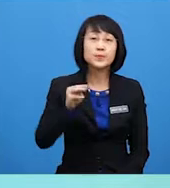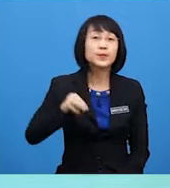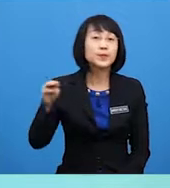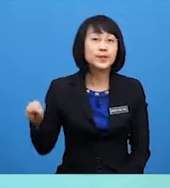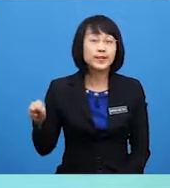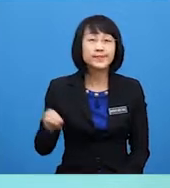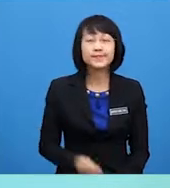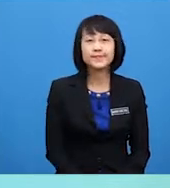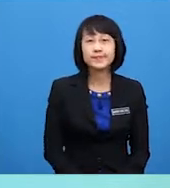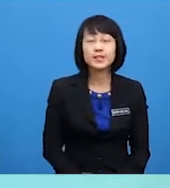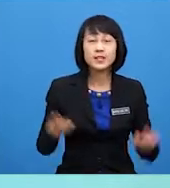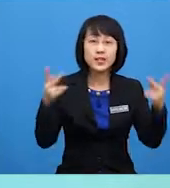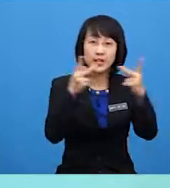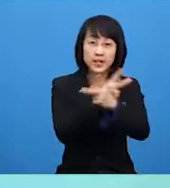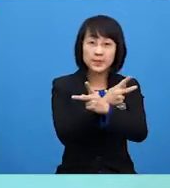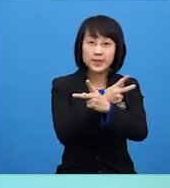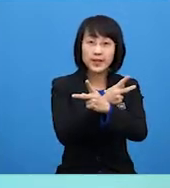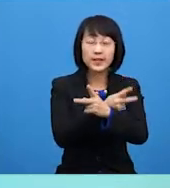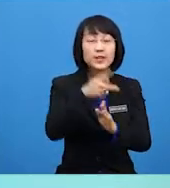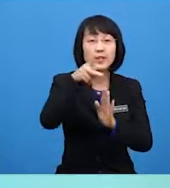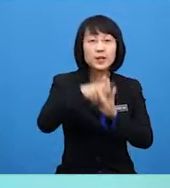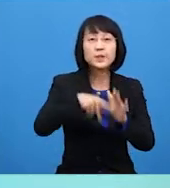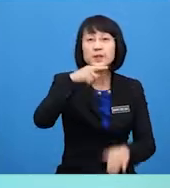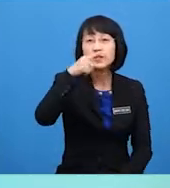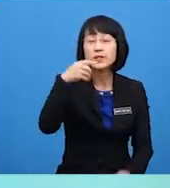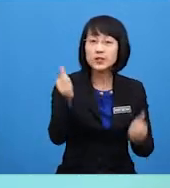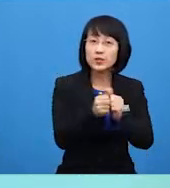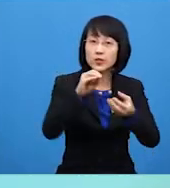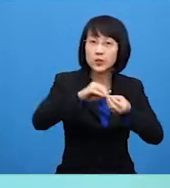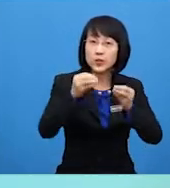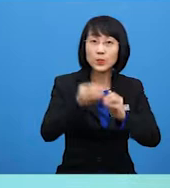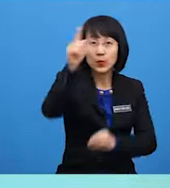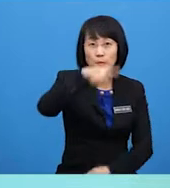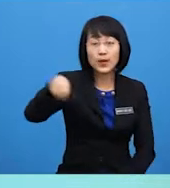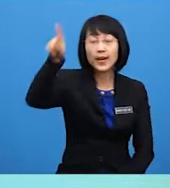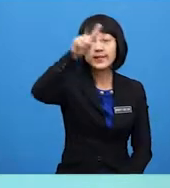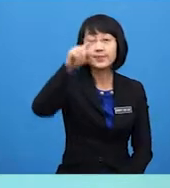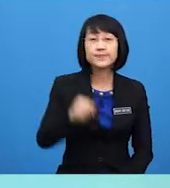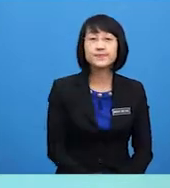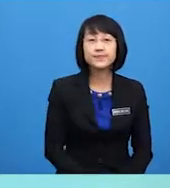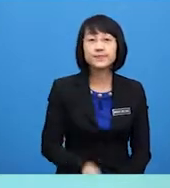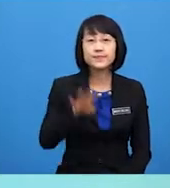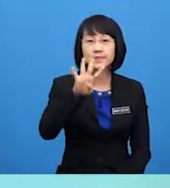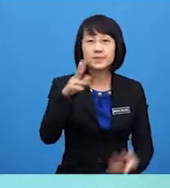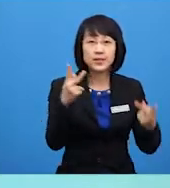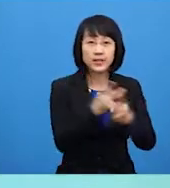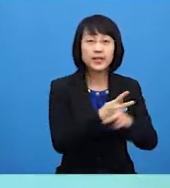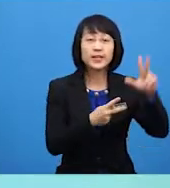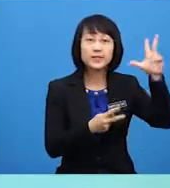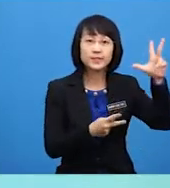Murid-murid perlu darabkan penyebut dengan nombor bulat, iaitu